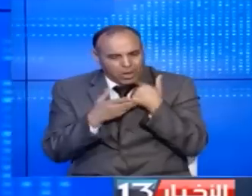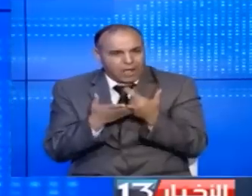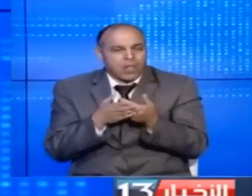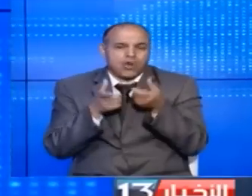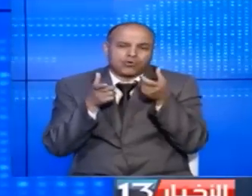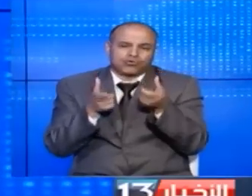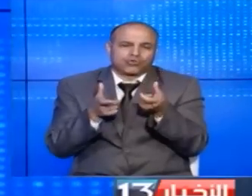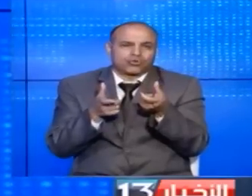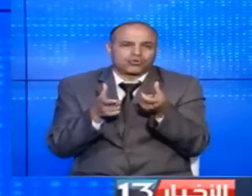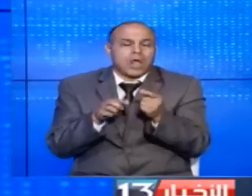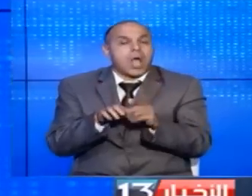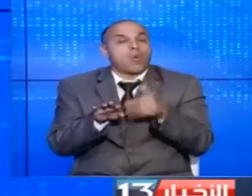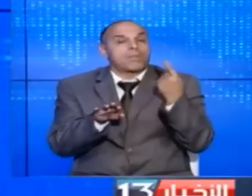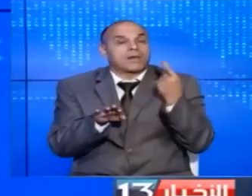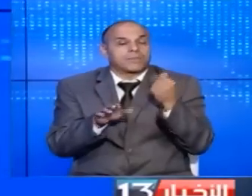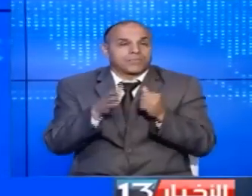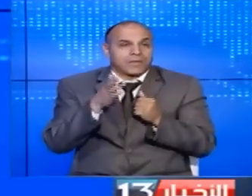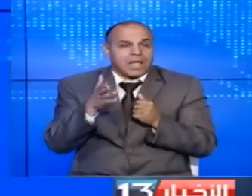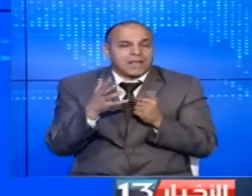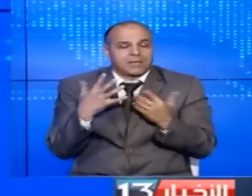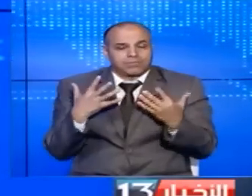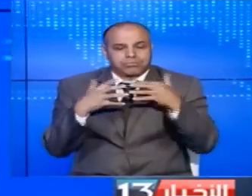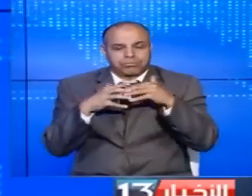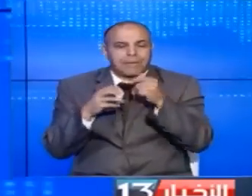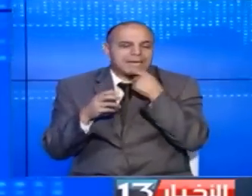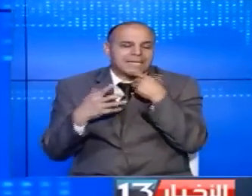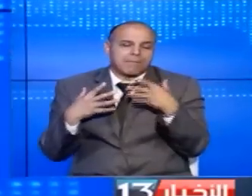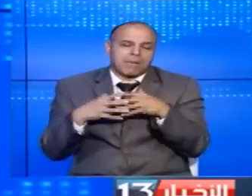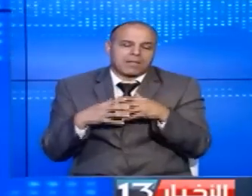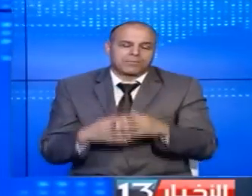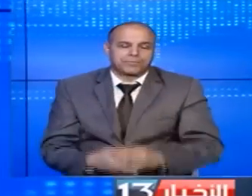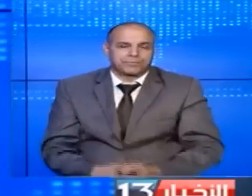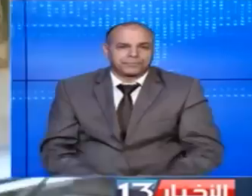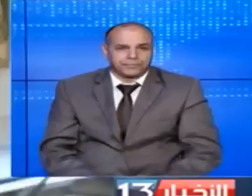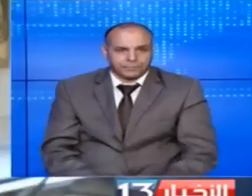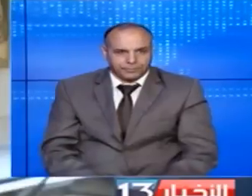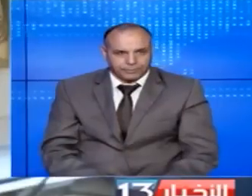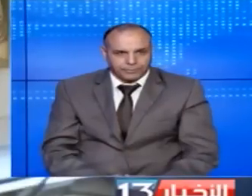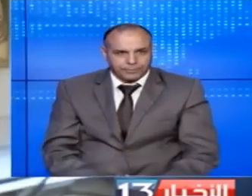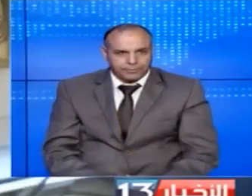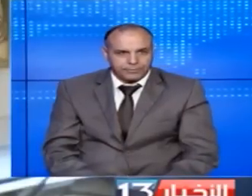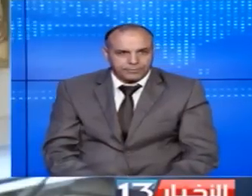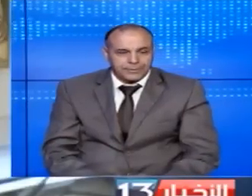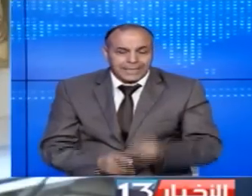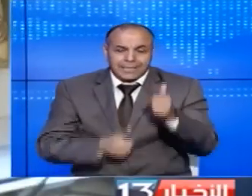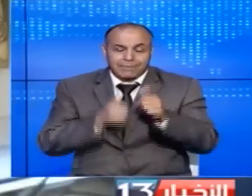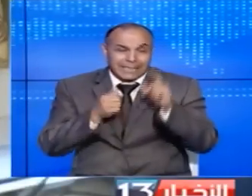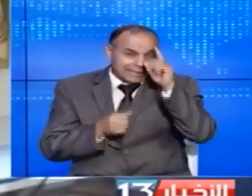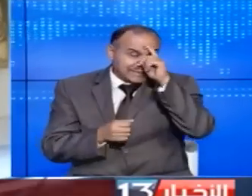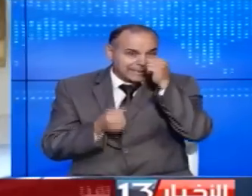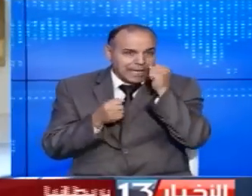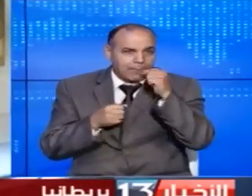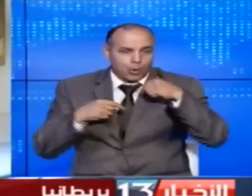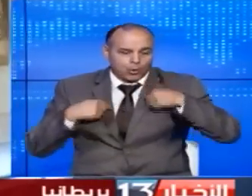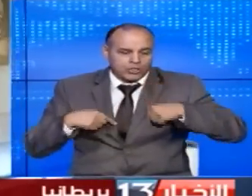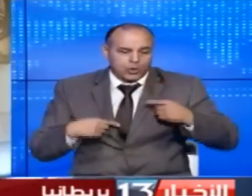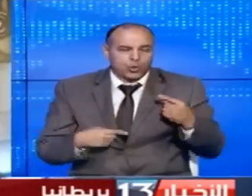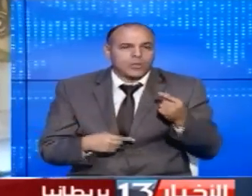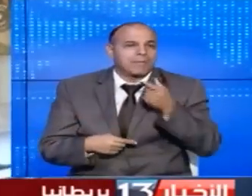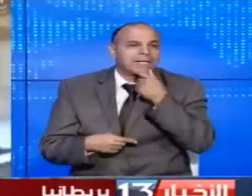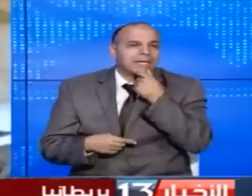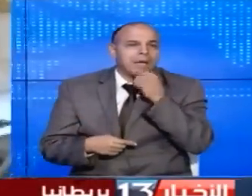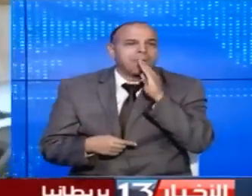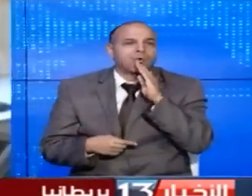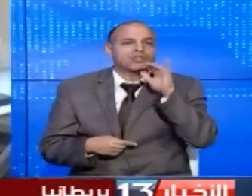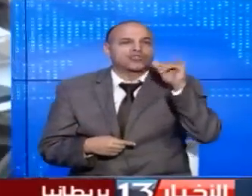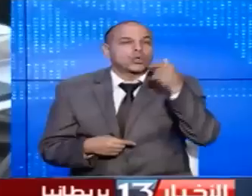فرصة غير مسبوقة لتوحيد البريطانيين. امتحان صعب يضع رئيس الوزراء البريطاني بوريس